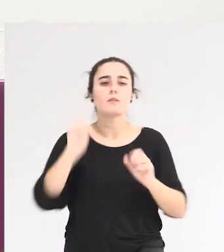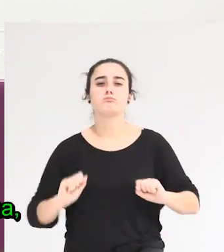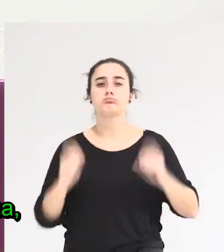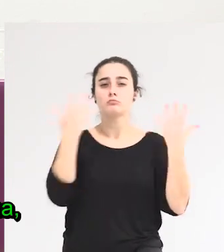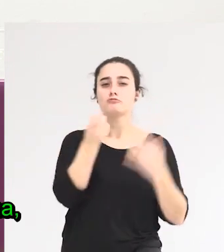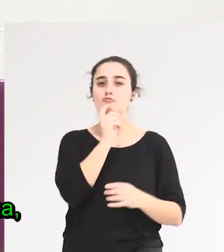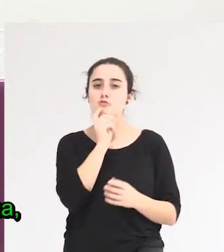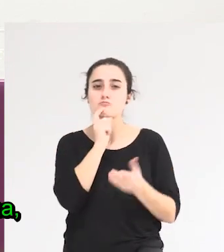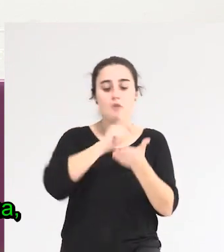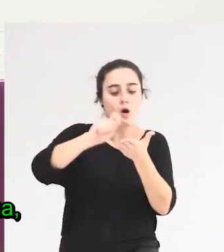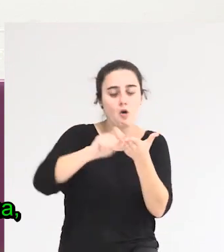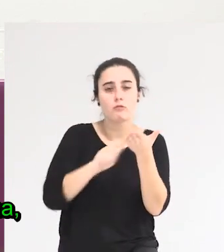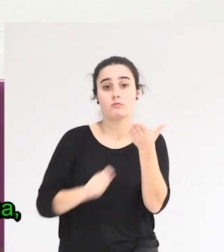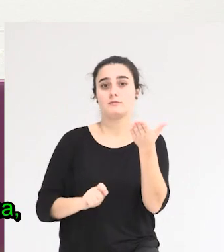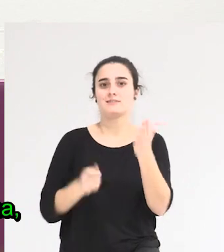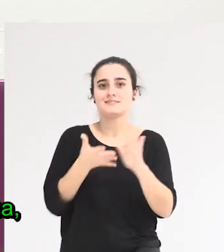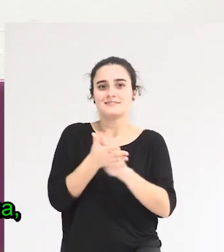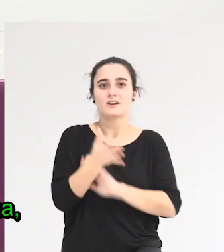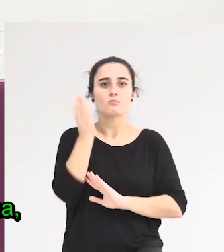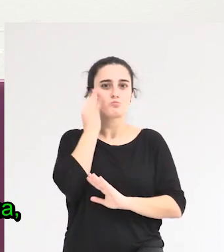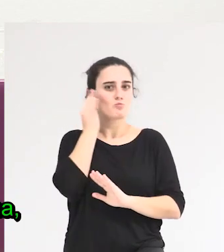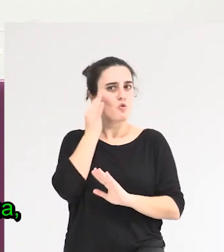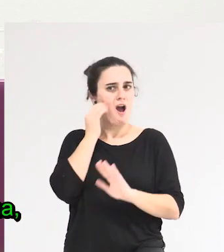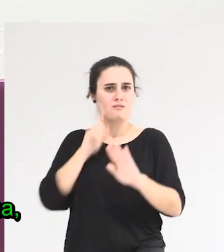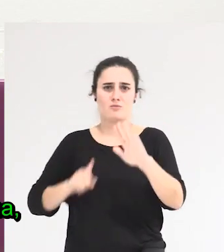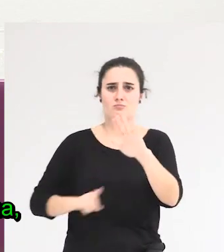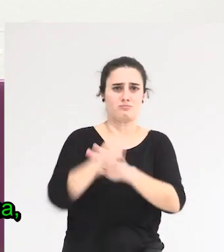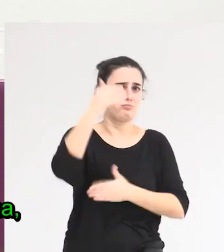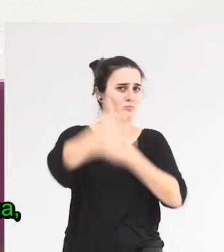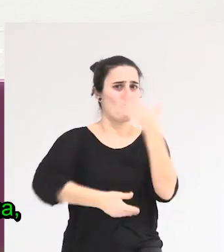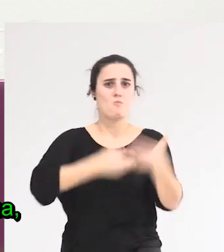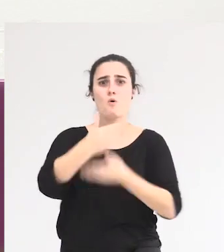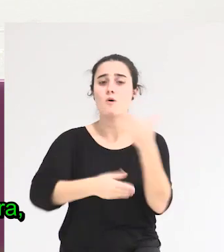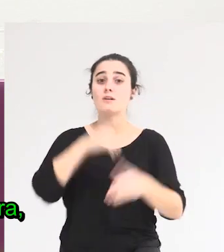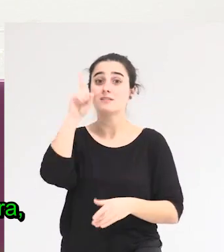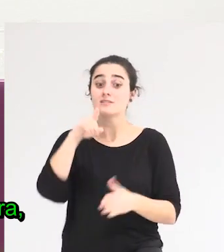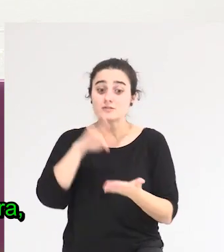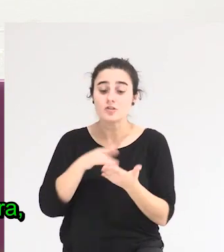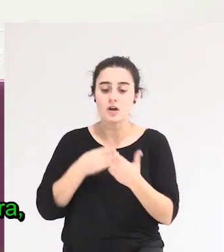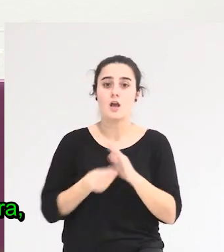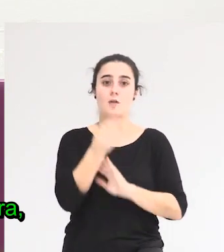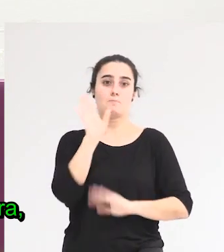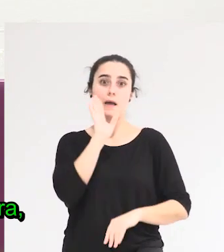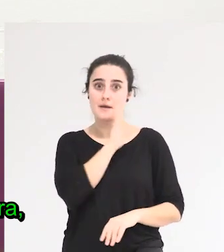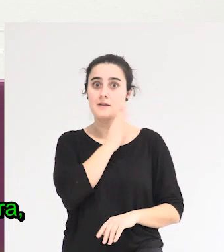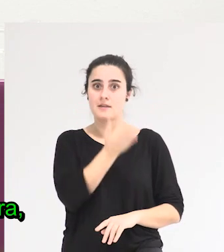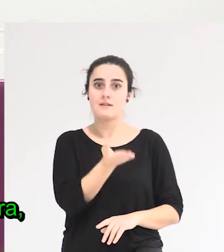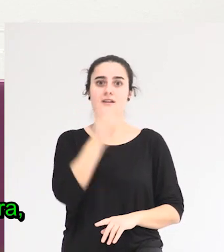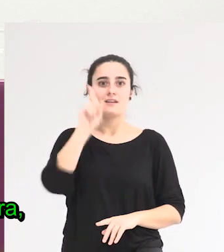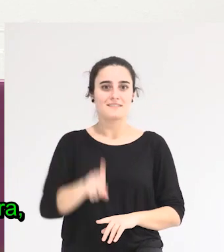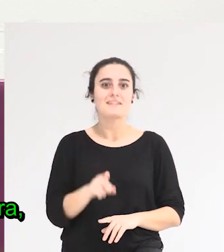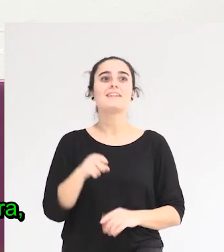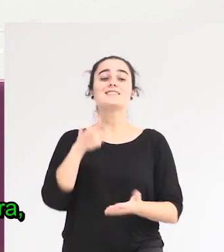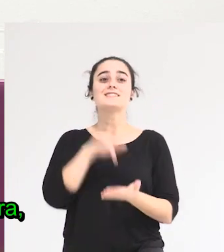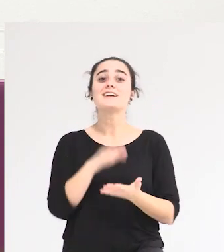eta bueno, emakume guztiz berezia, guztiz aurreratua ama ere izan zena eta hemen dator gustatzen zaidan metafora